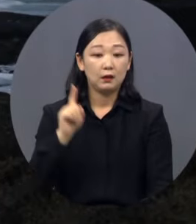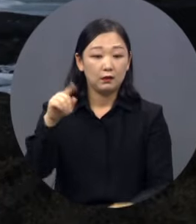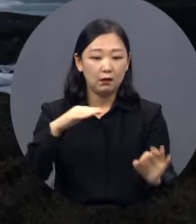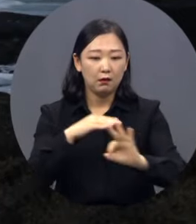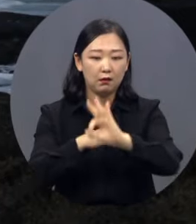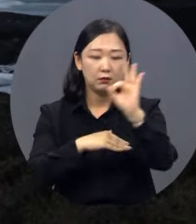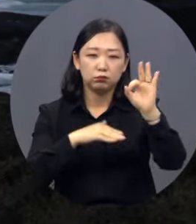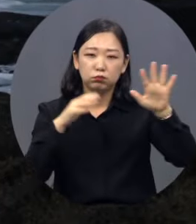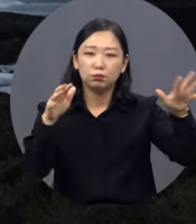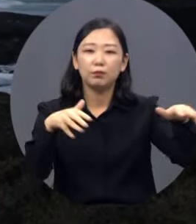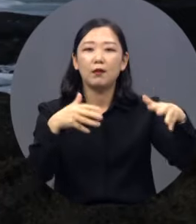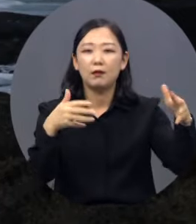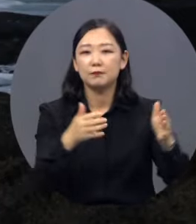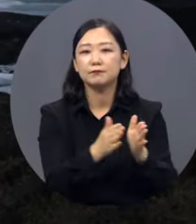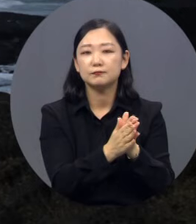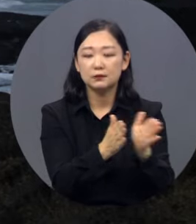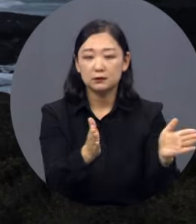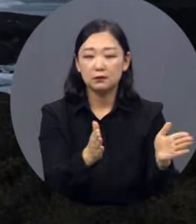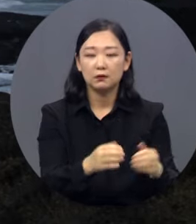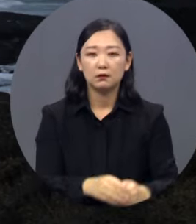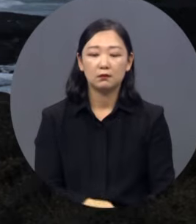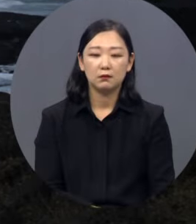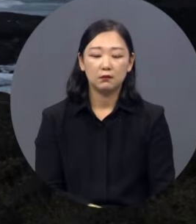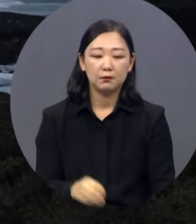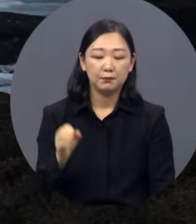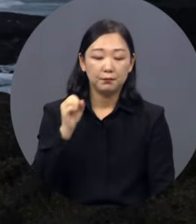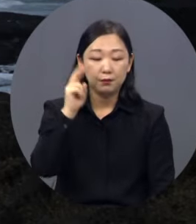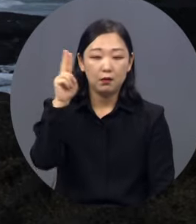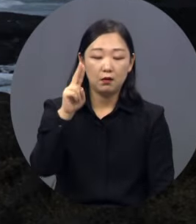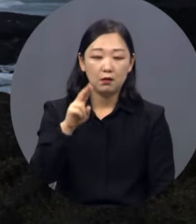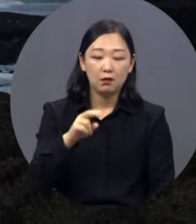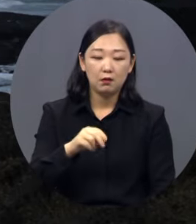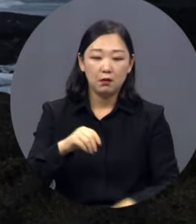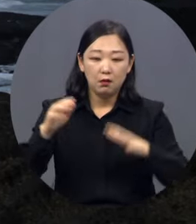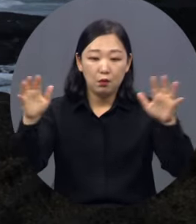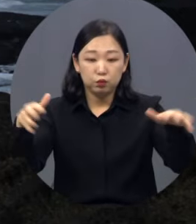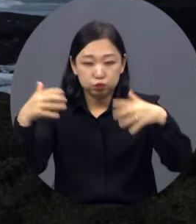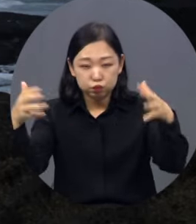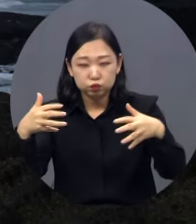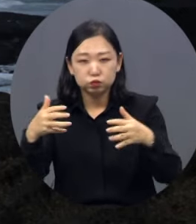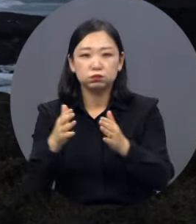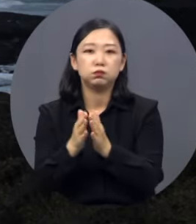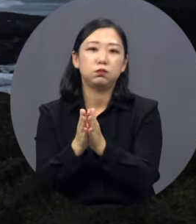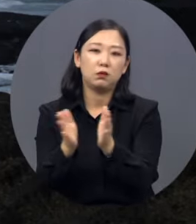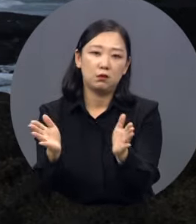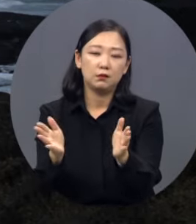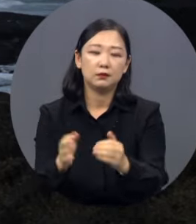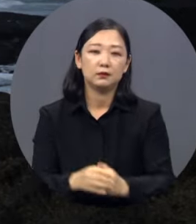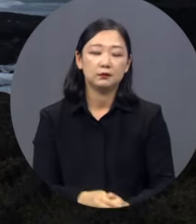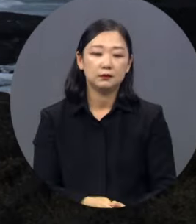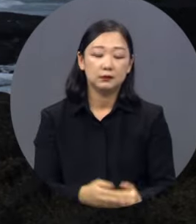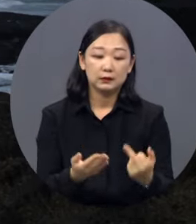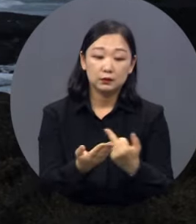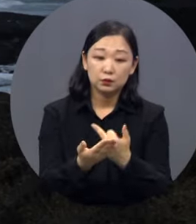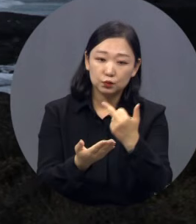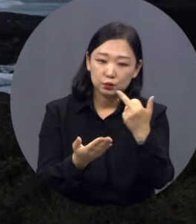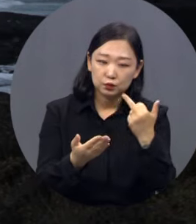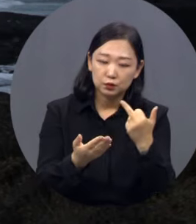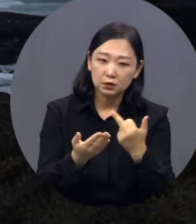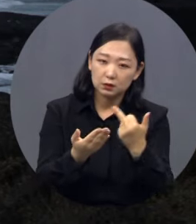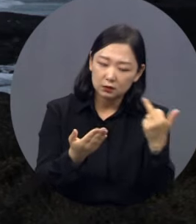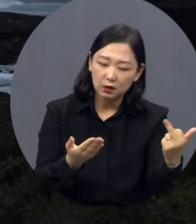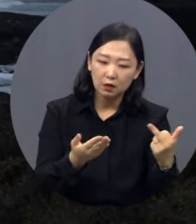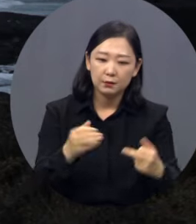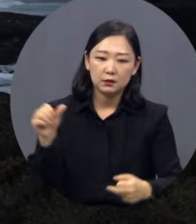강하게 불겠습니다 대부분 지역에서 순간 풍속이 시속 55km 이상으로 불겠고요 제주산지에는 시속